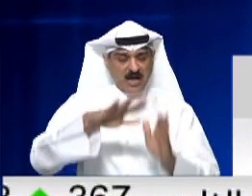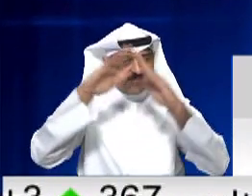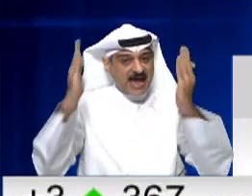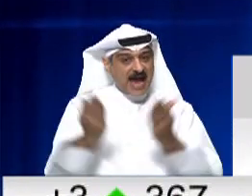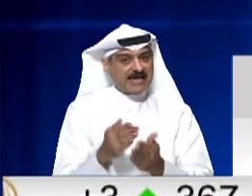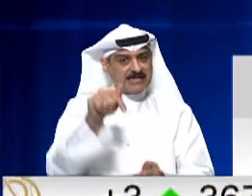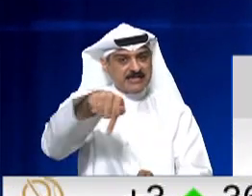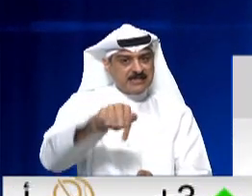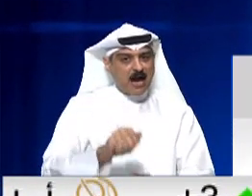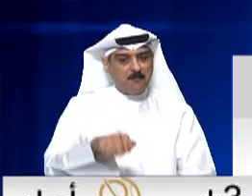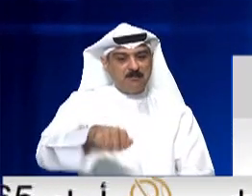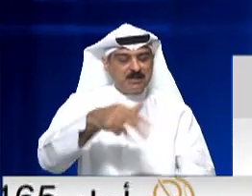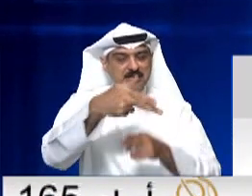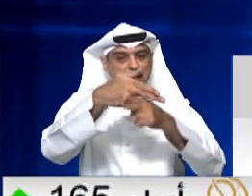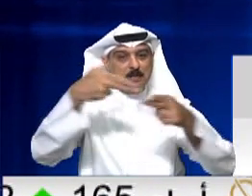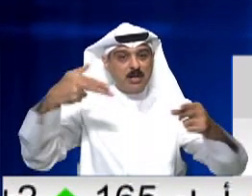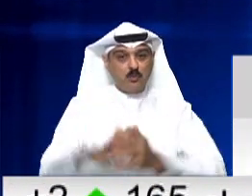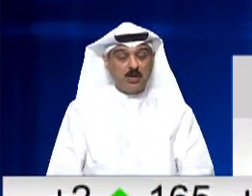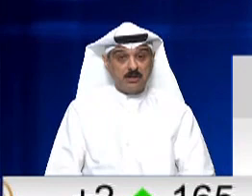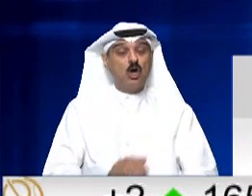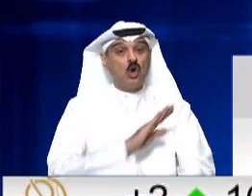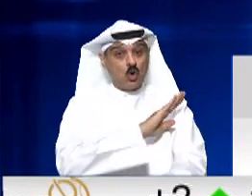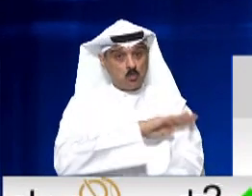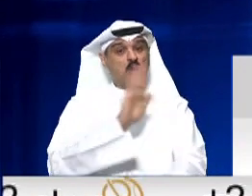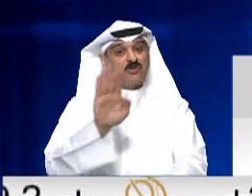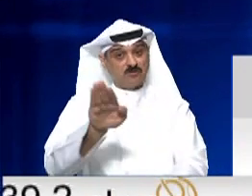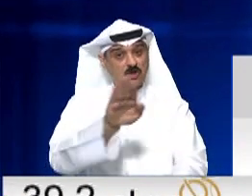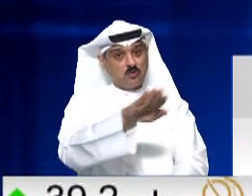علاوة على توفير فرص عمل منتجة